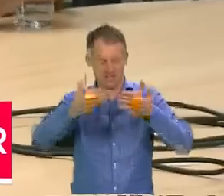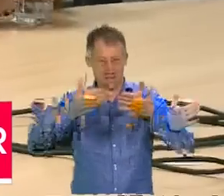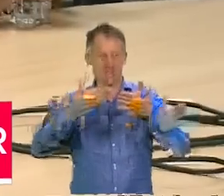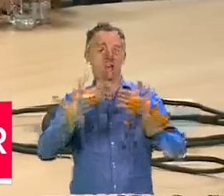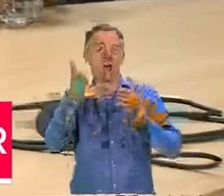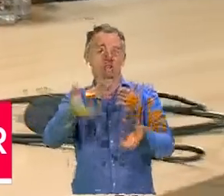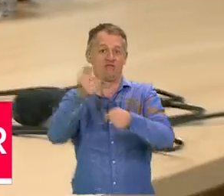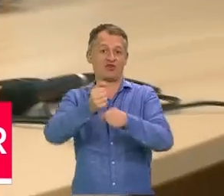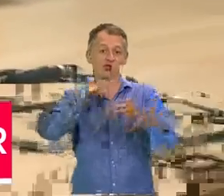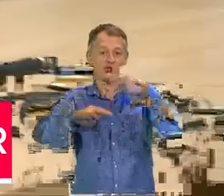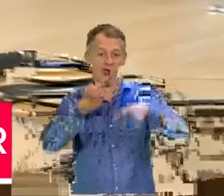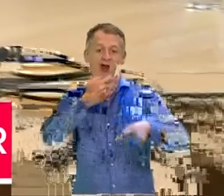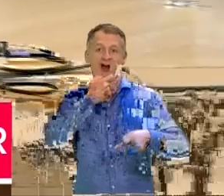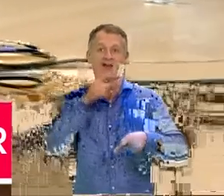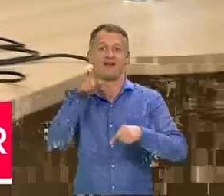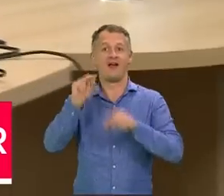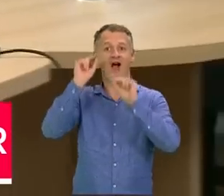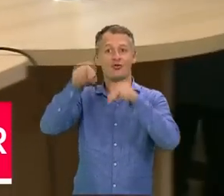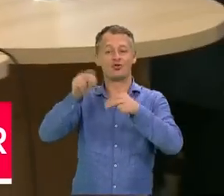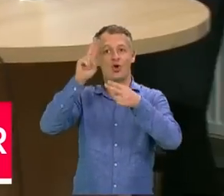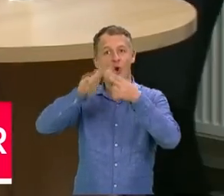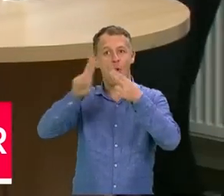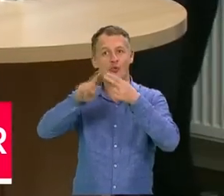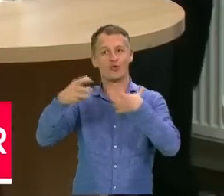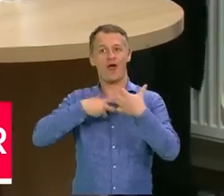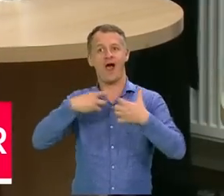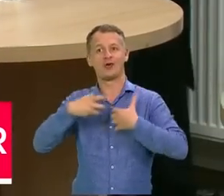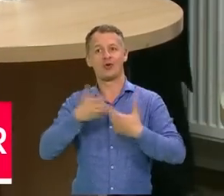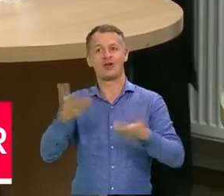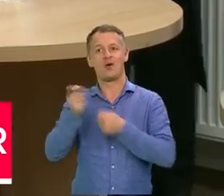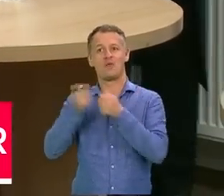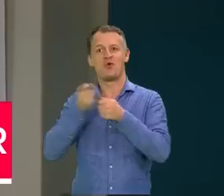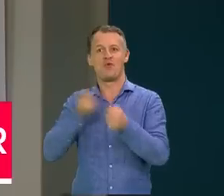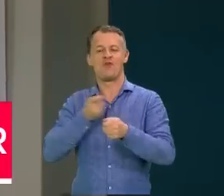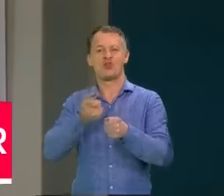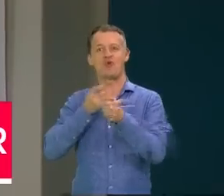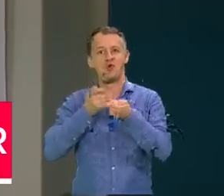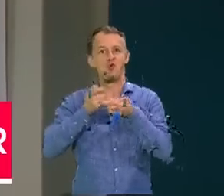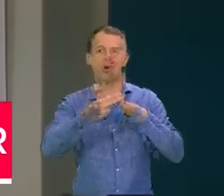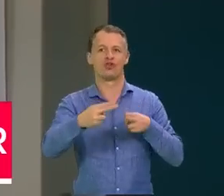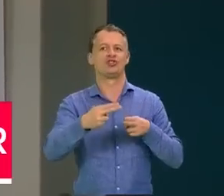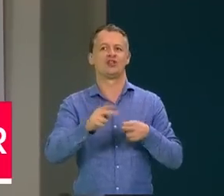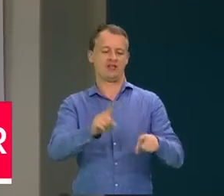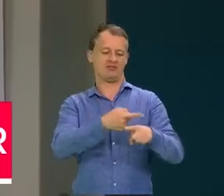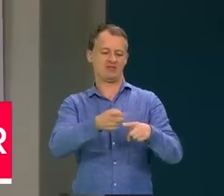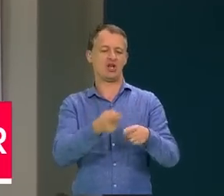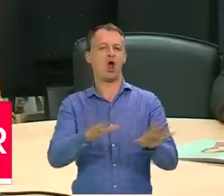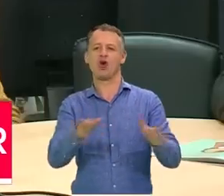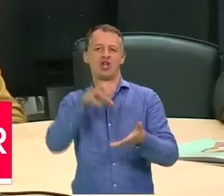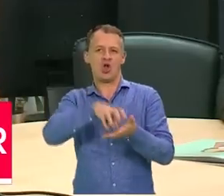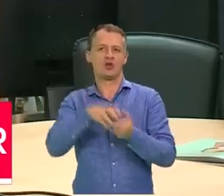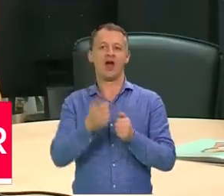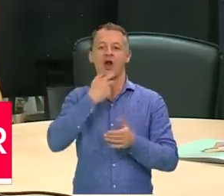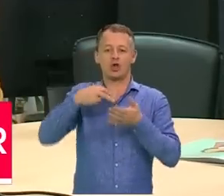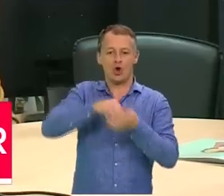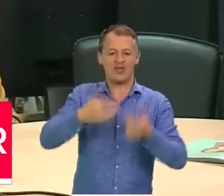peste ani, Sorin a devenit un actor cunoscut, care și-a promovat originea pe oriunde l-a purtat viața. În